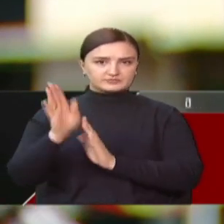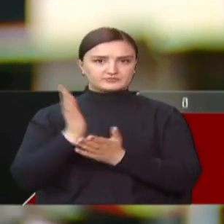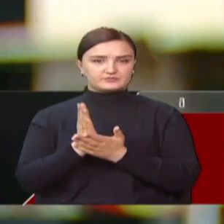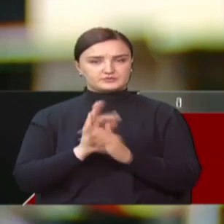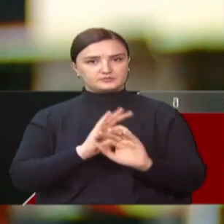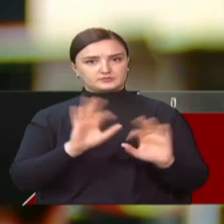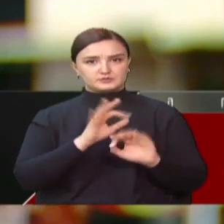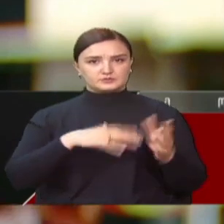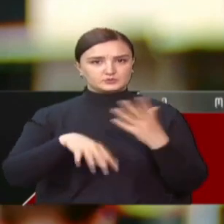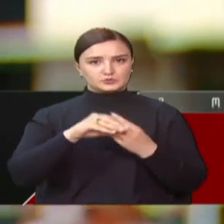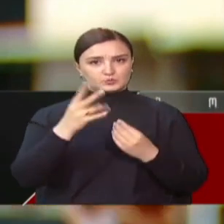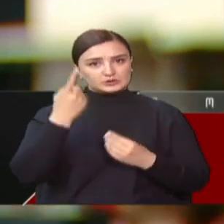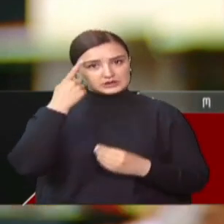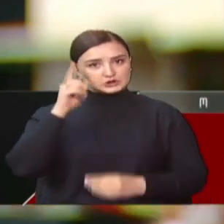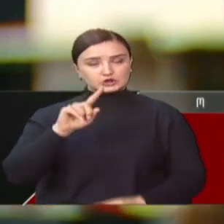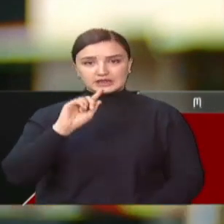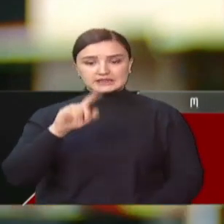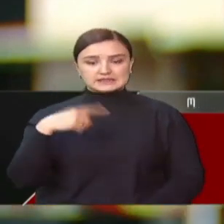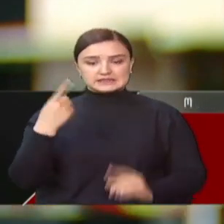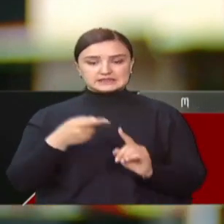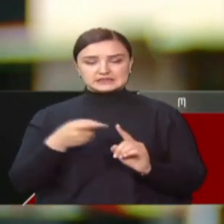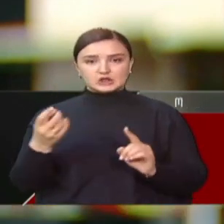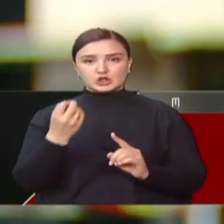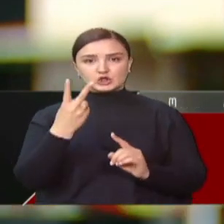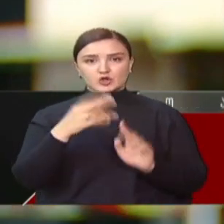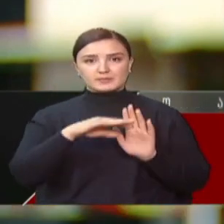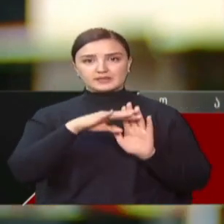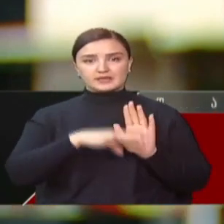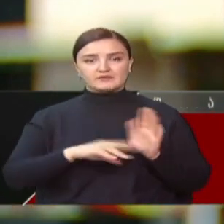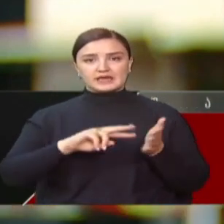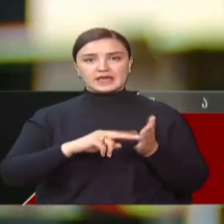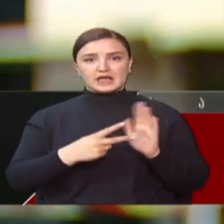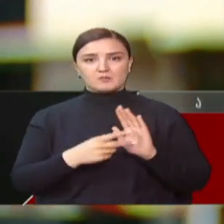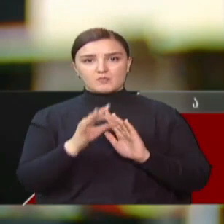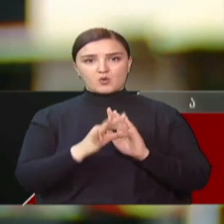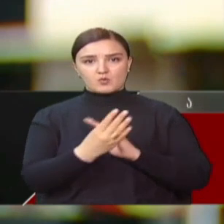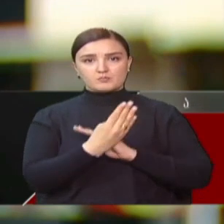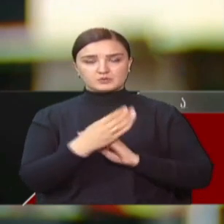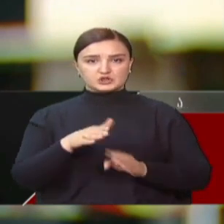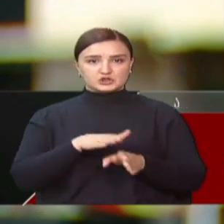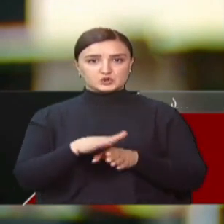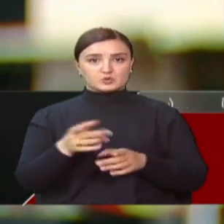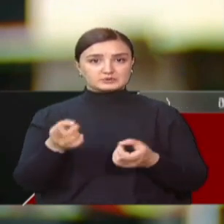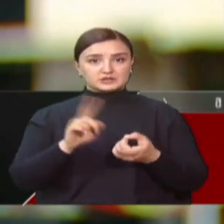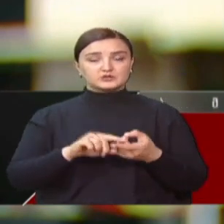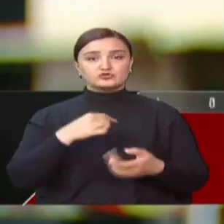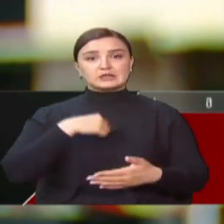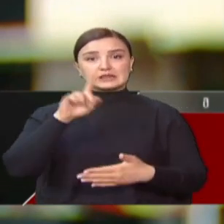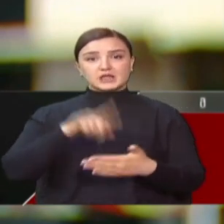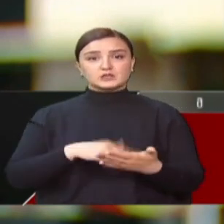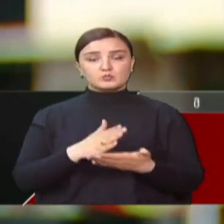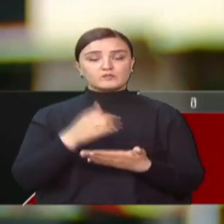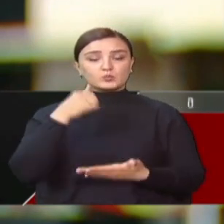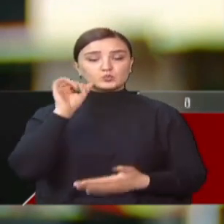მიაღწია ერთი წლის განმავლობაში 12 პუნქტიანი გეგმის შესრულებასთან მიმართებაში. Da, ჩვენ დარწმუნებული ვართ, რომ როგორც გუშინ